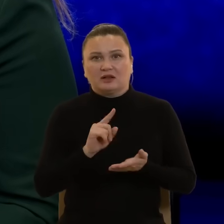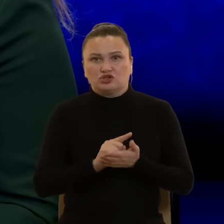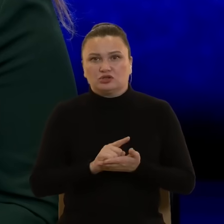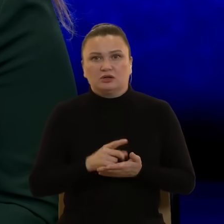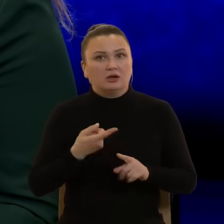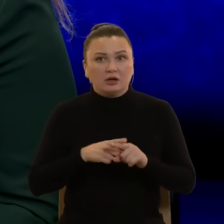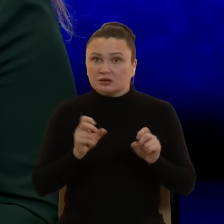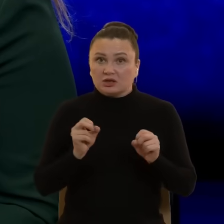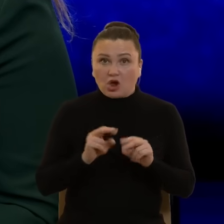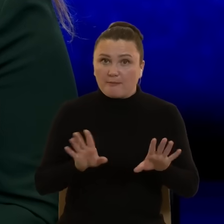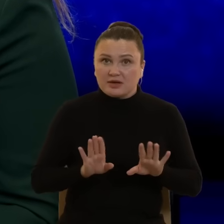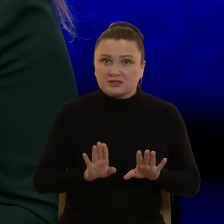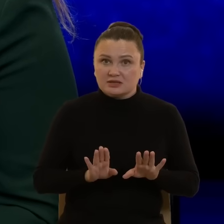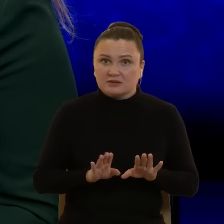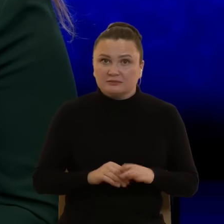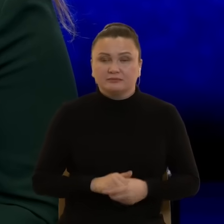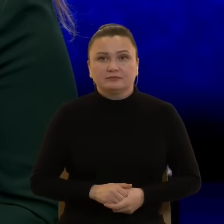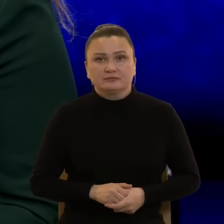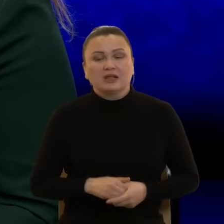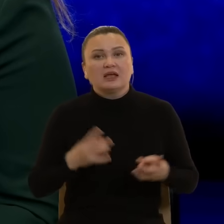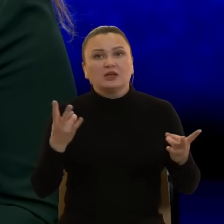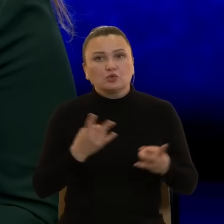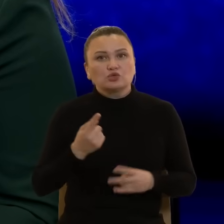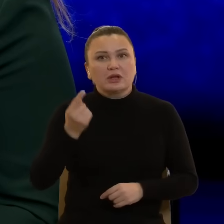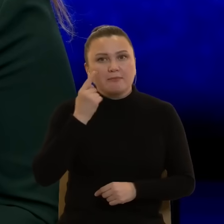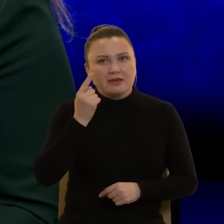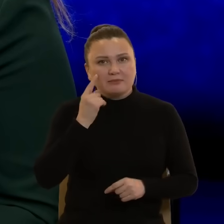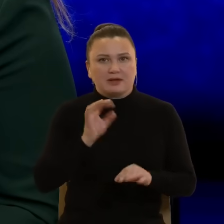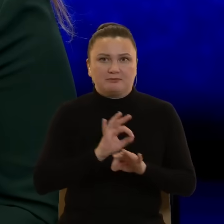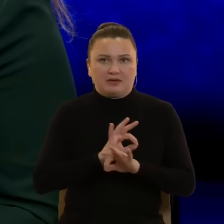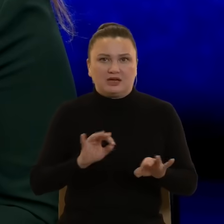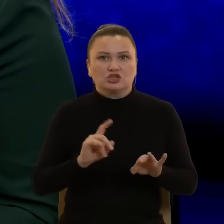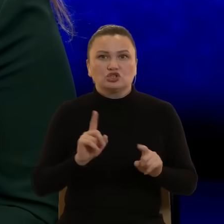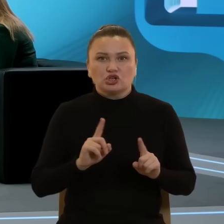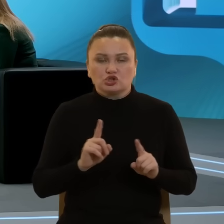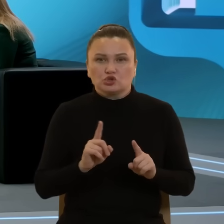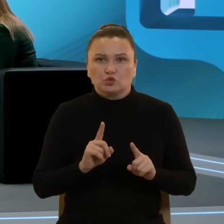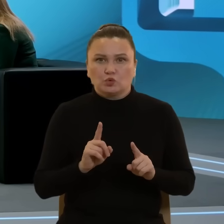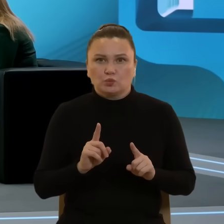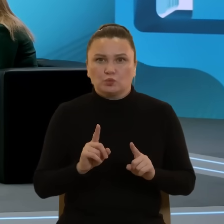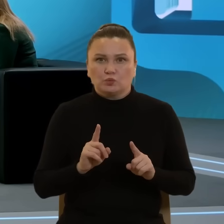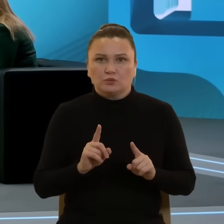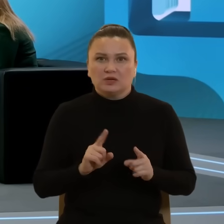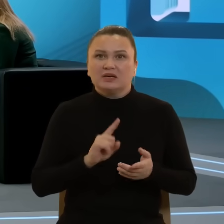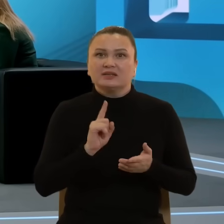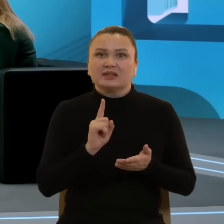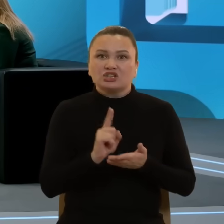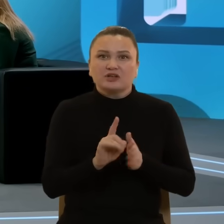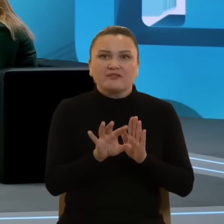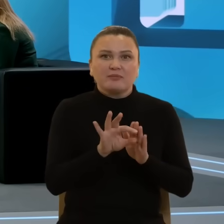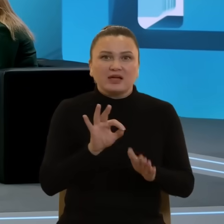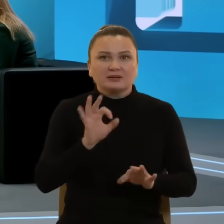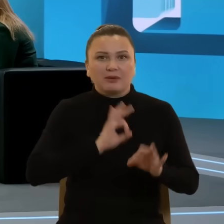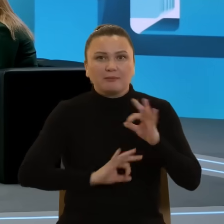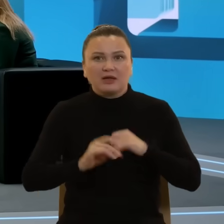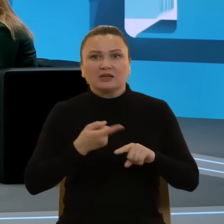не опасно? Единственное, нужно понимать прекрасно, что в данном случае должны выбираться